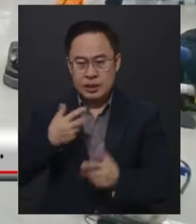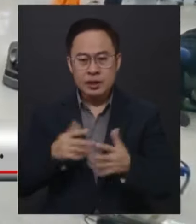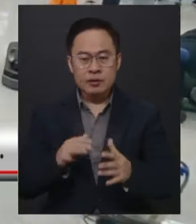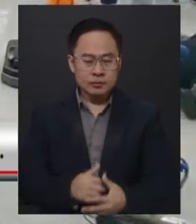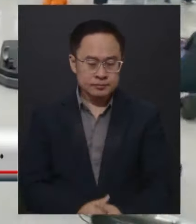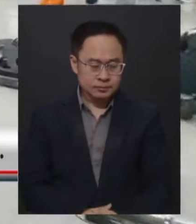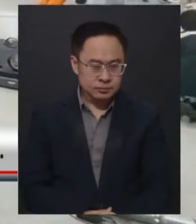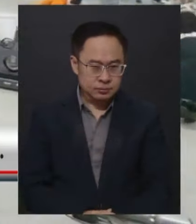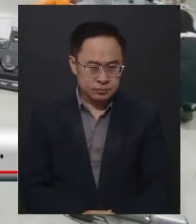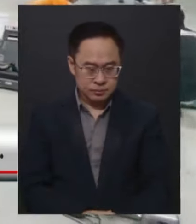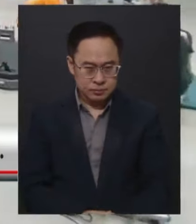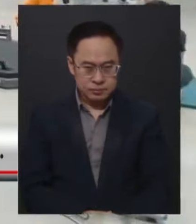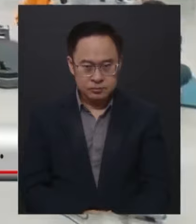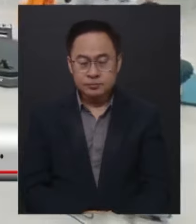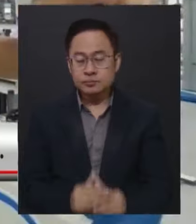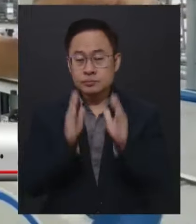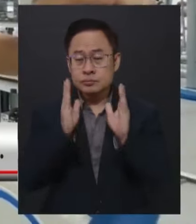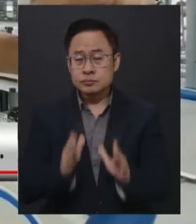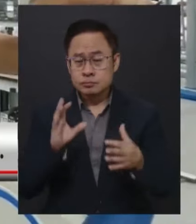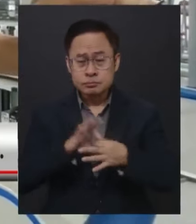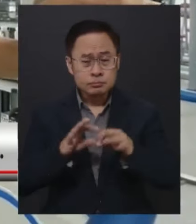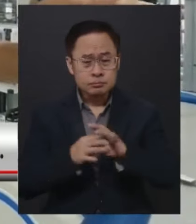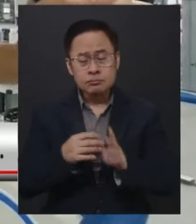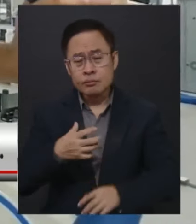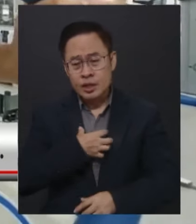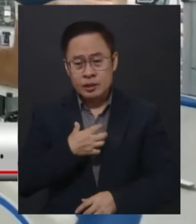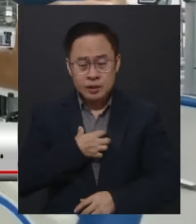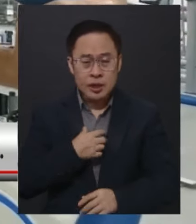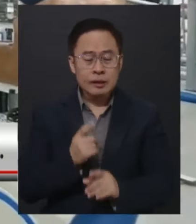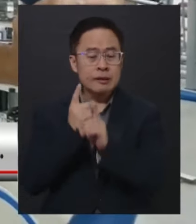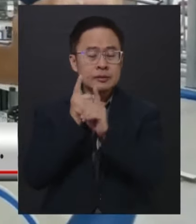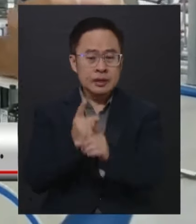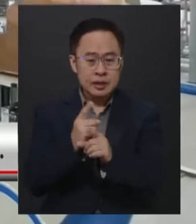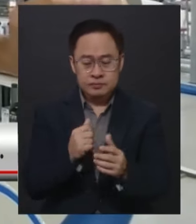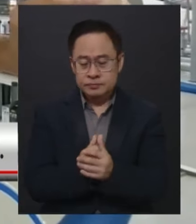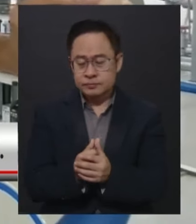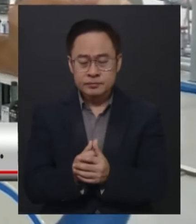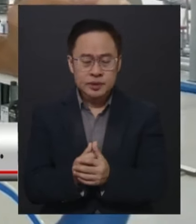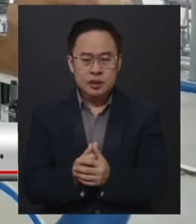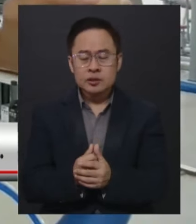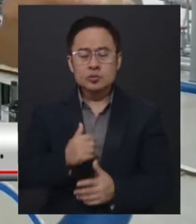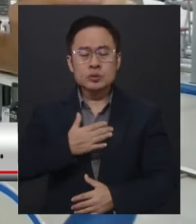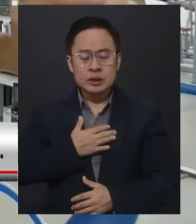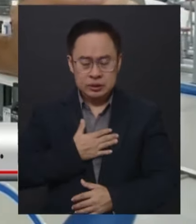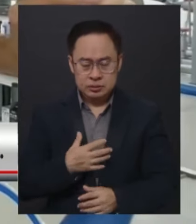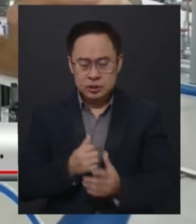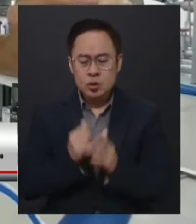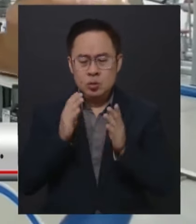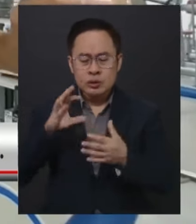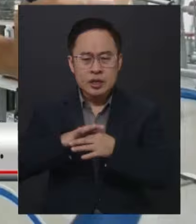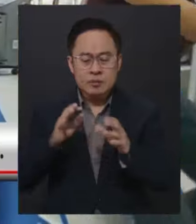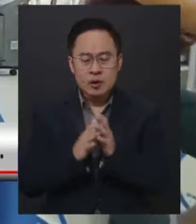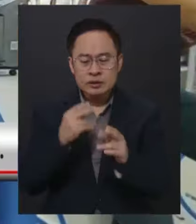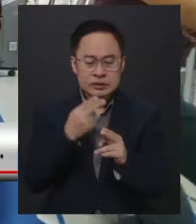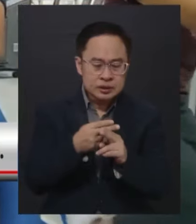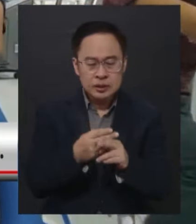ๆคือบางทีนักกีฬาเบางคน่ะเอาจจะบอกว่าไม่ได้อยากจะเติบโตไปเป็นใครนะแต่ว่าจะเป็นตัวเองในเวอร์ชั่นที่ดีที่สุดคือบางคนไป